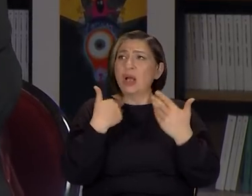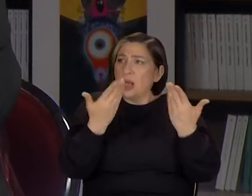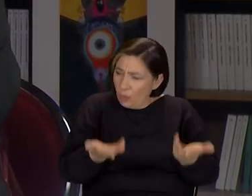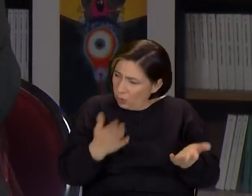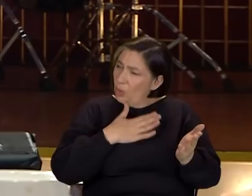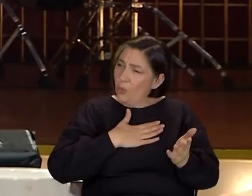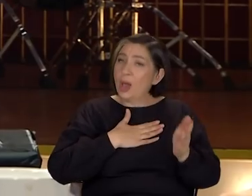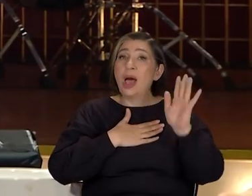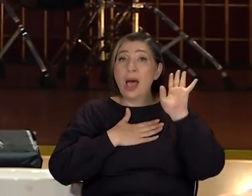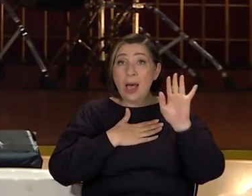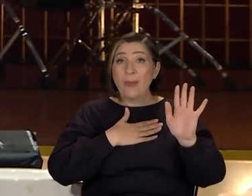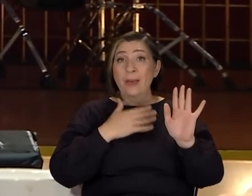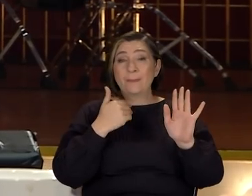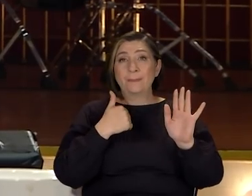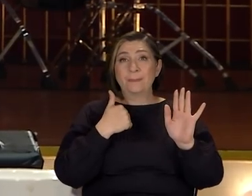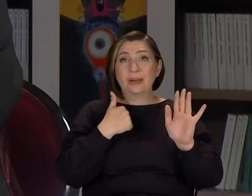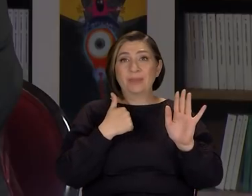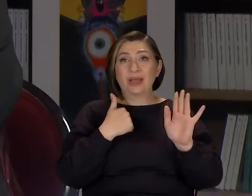Fakat şey benim de